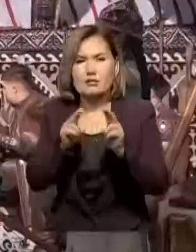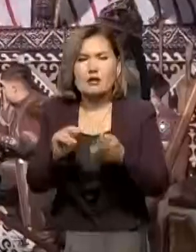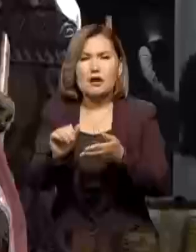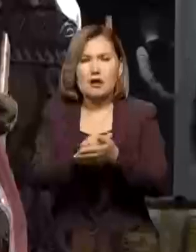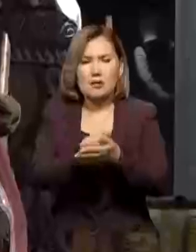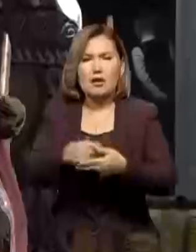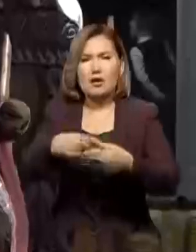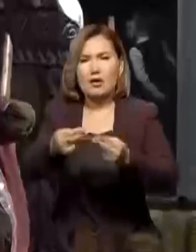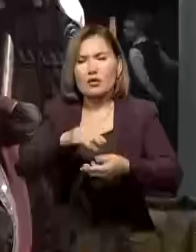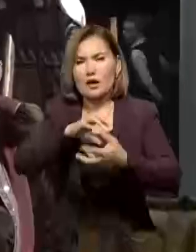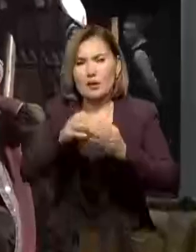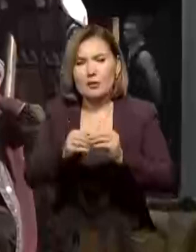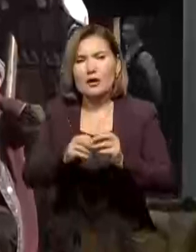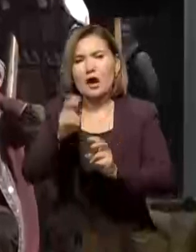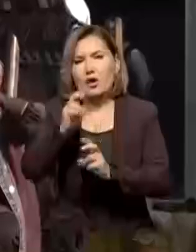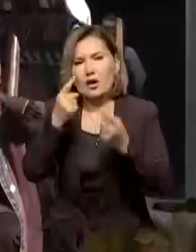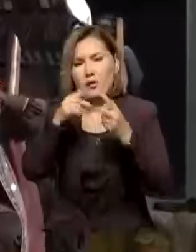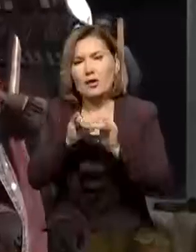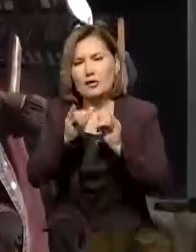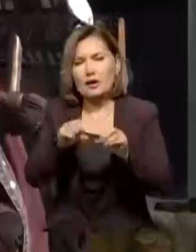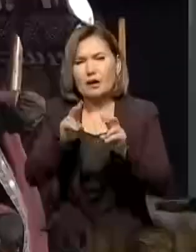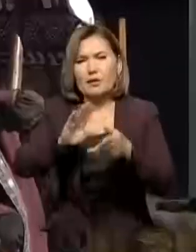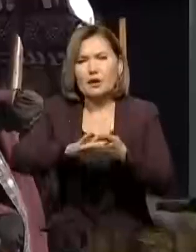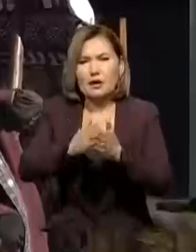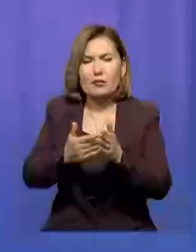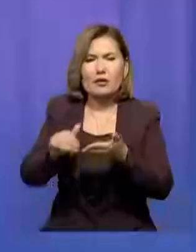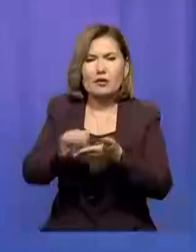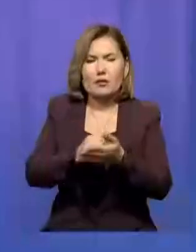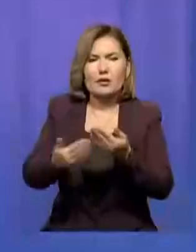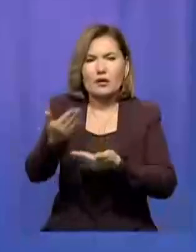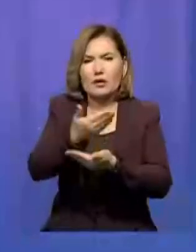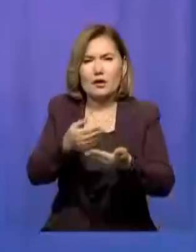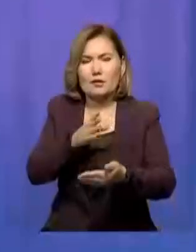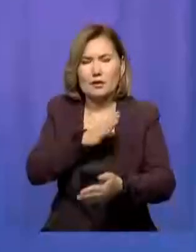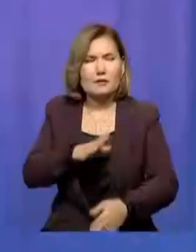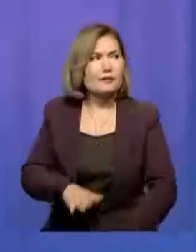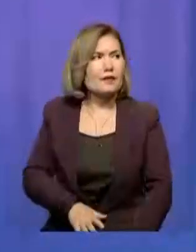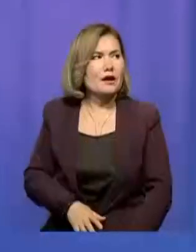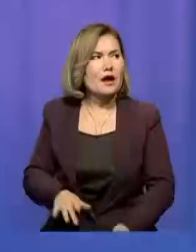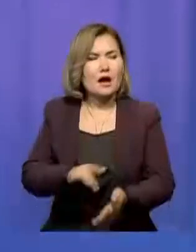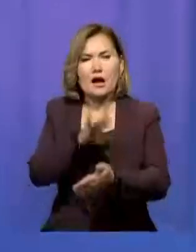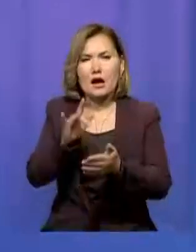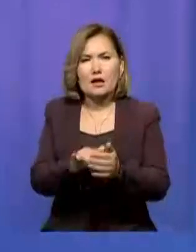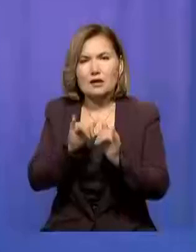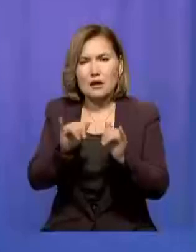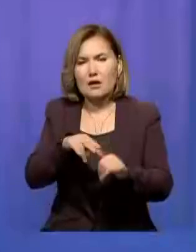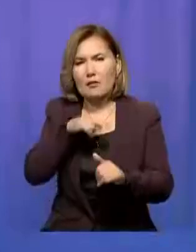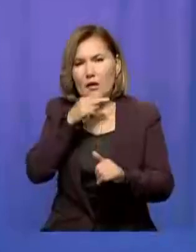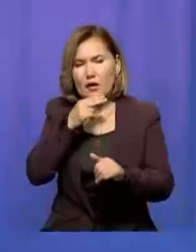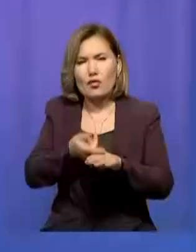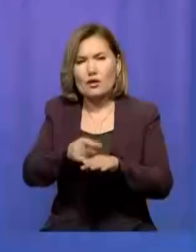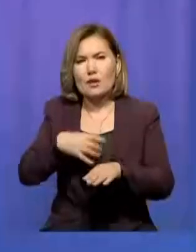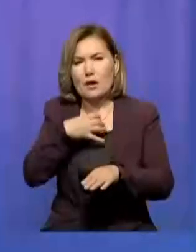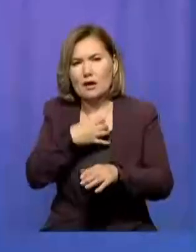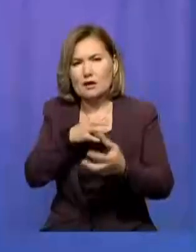белгіледі. Креативті индустрияны дамыту бойынша келіссөз жүргізілді. Ол саланы дамыту, оған мән беру бізге өте